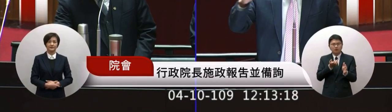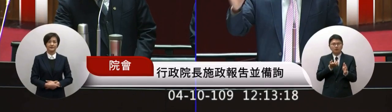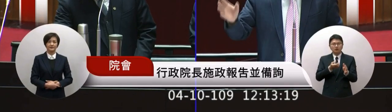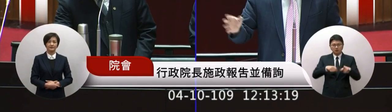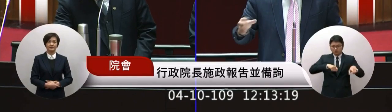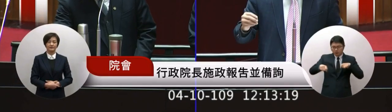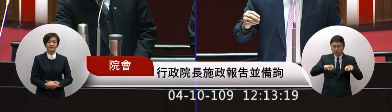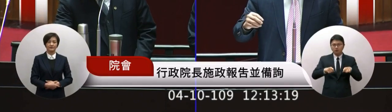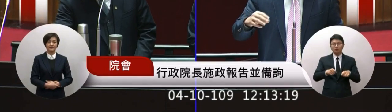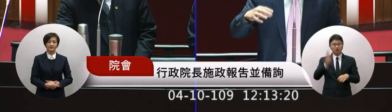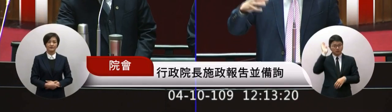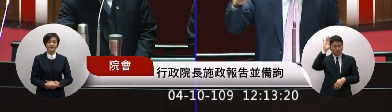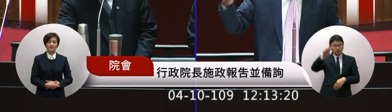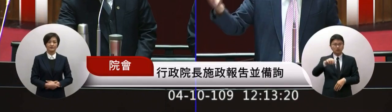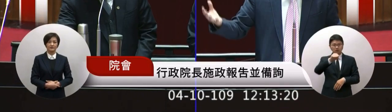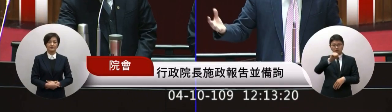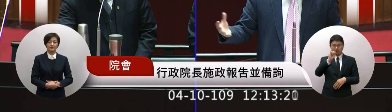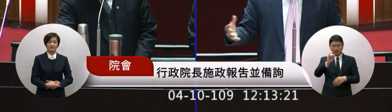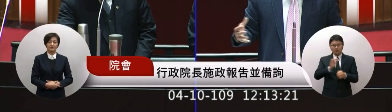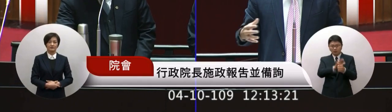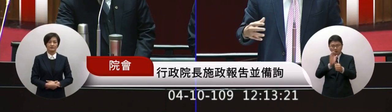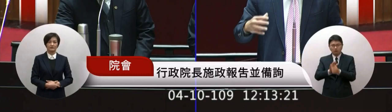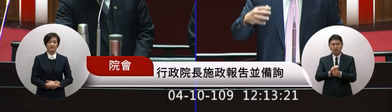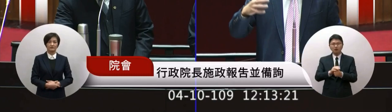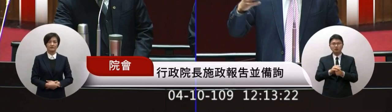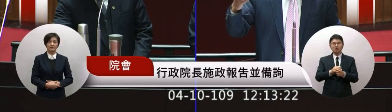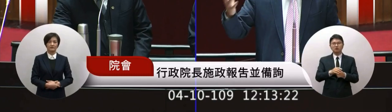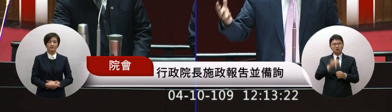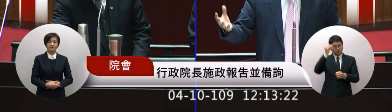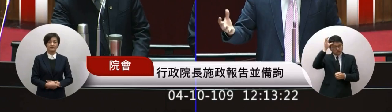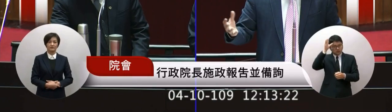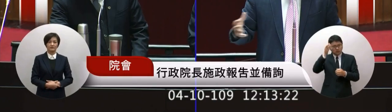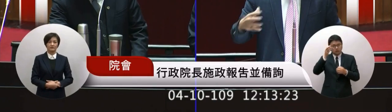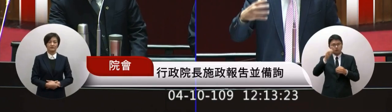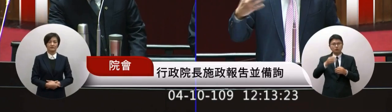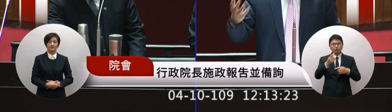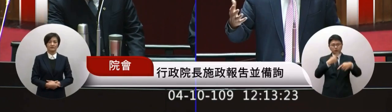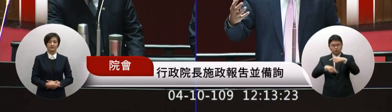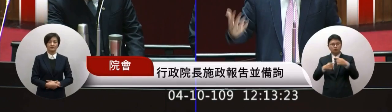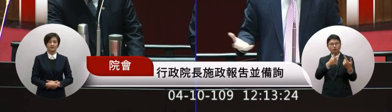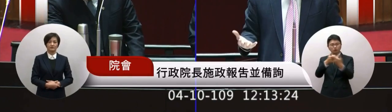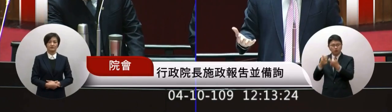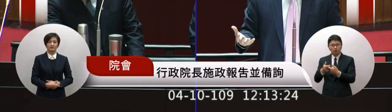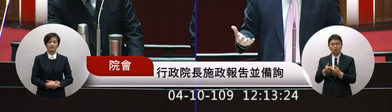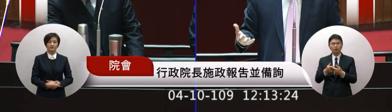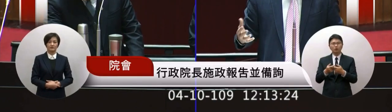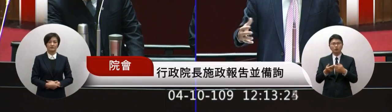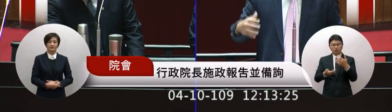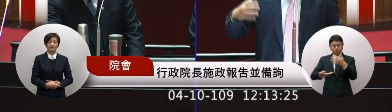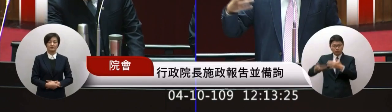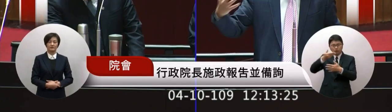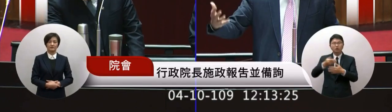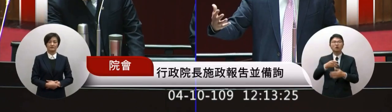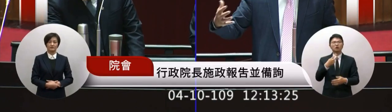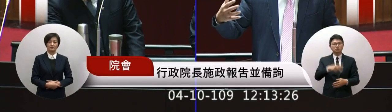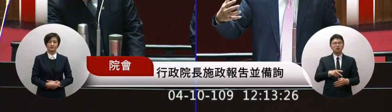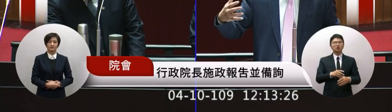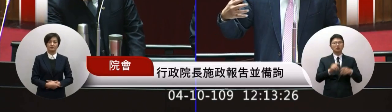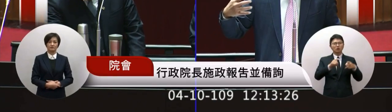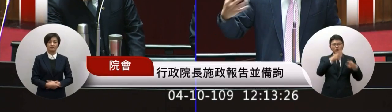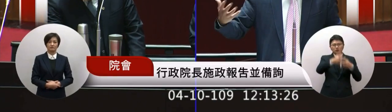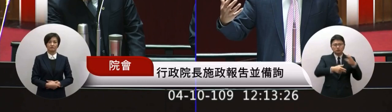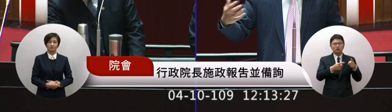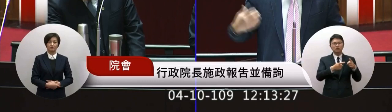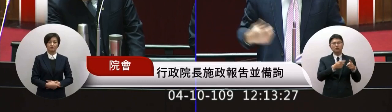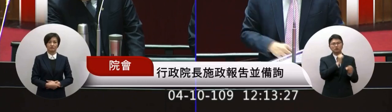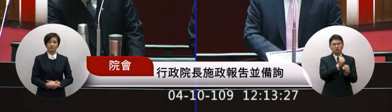整个产业升级，整个智慧应用，那包括劳动力在工厂里面可能会下降，好，那我们这个部分是不是可以